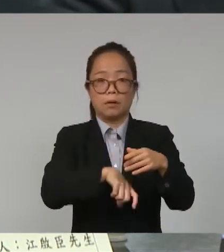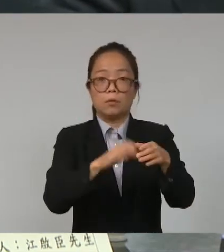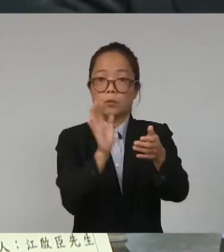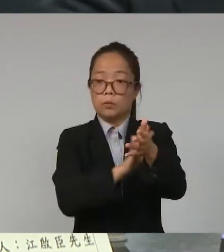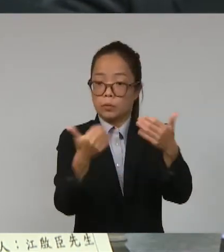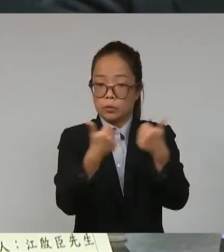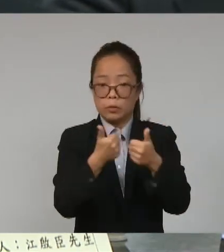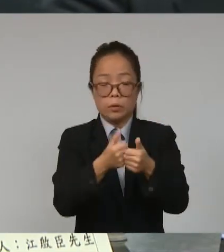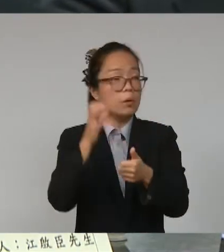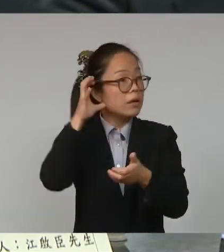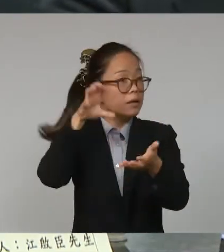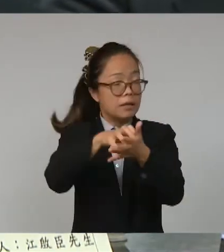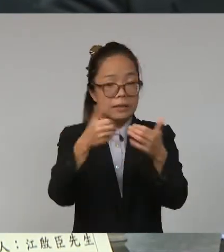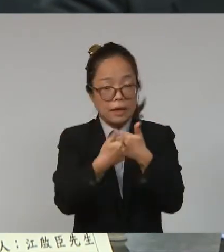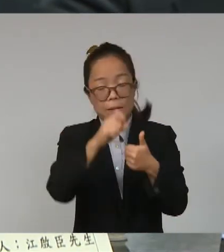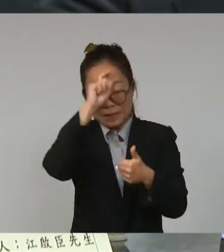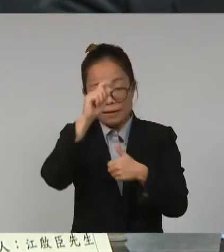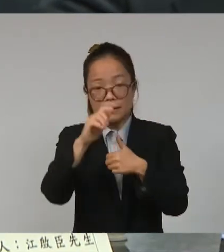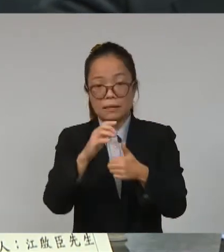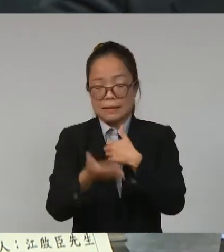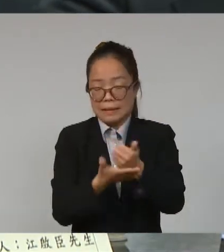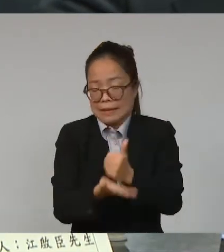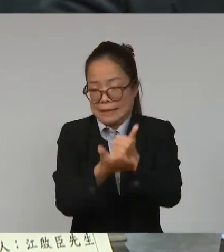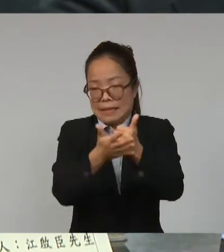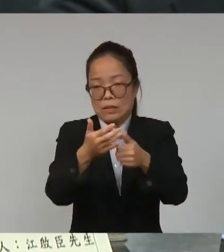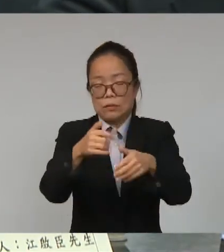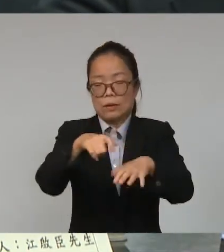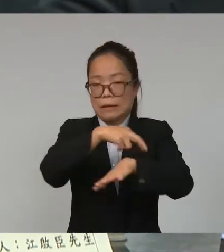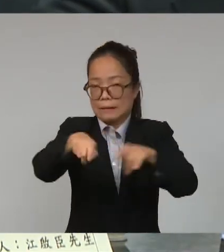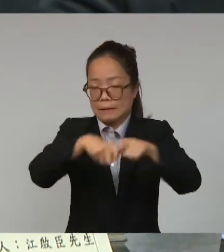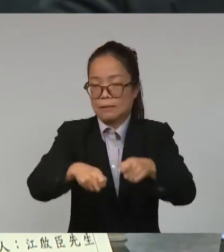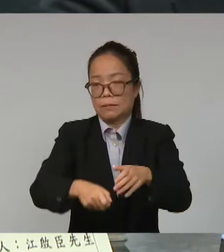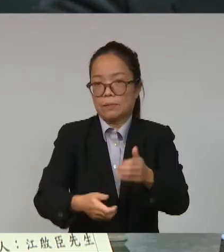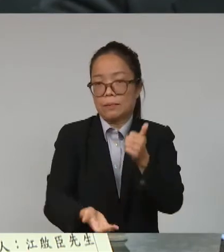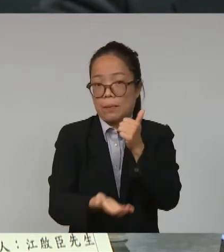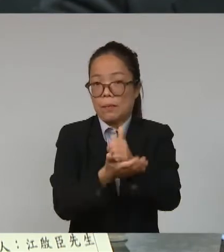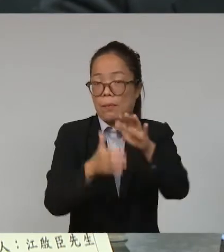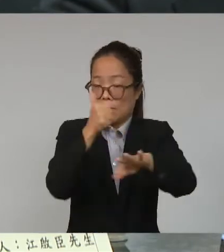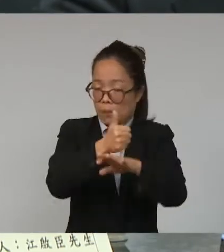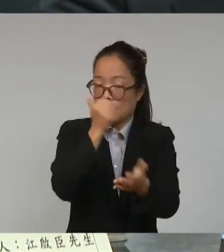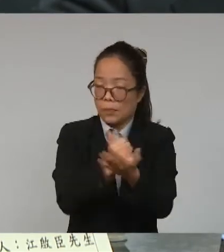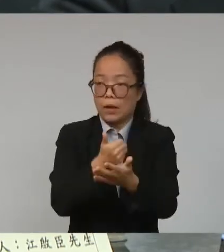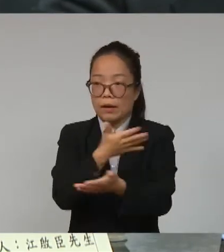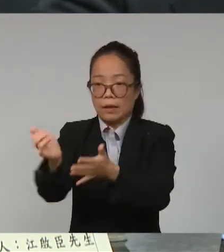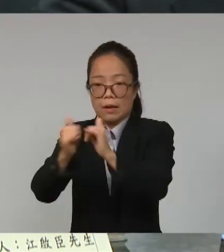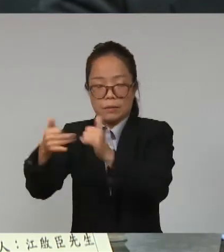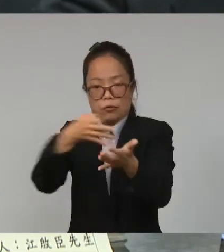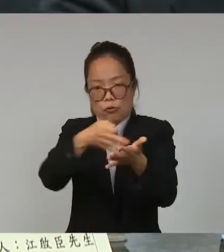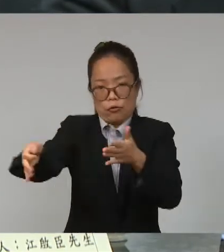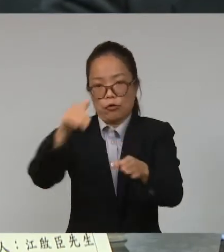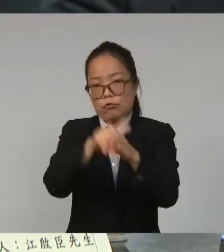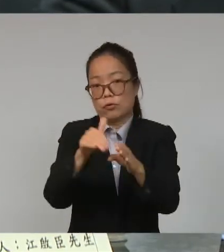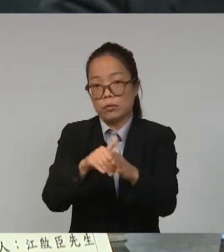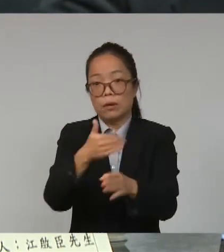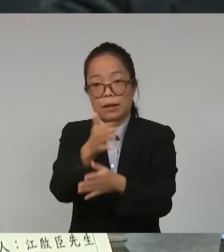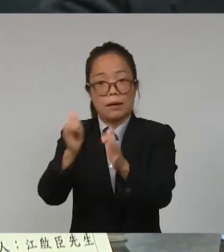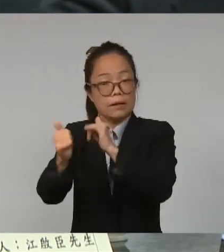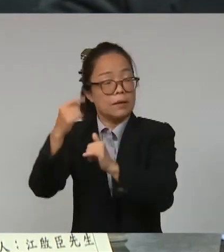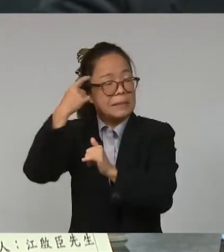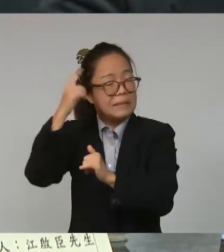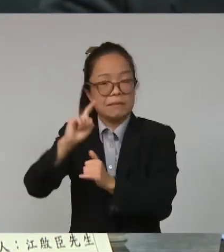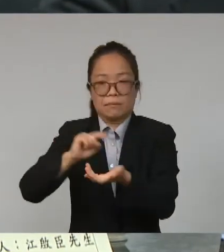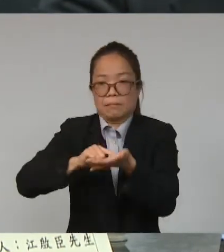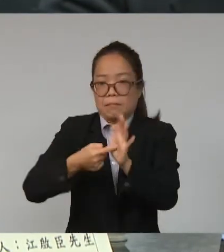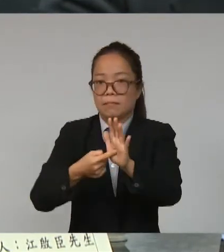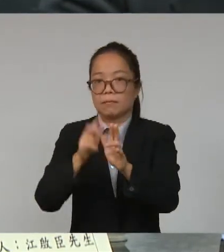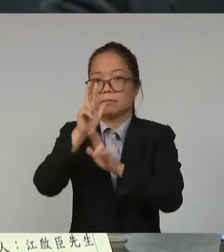协助提案人补正成案，尽快让民众展开联署，让人民的意志可以真正的